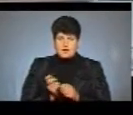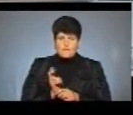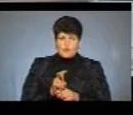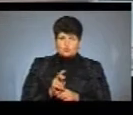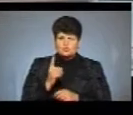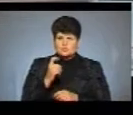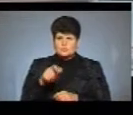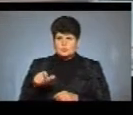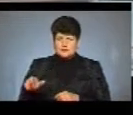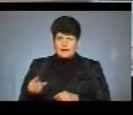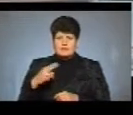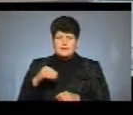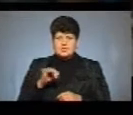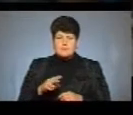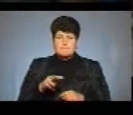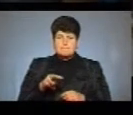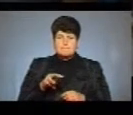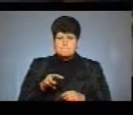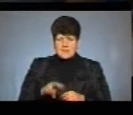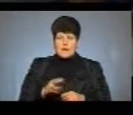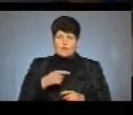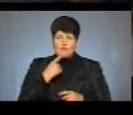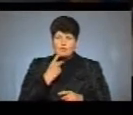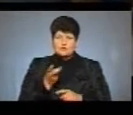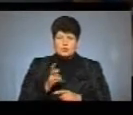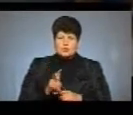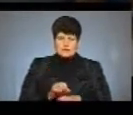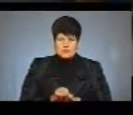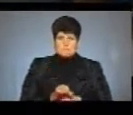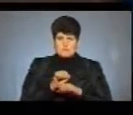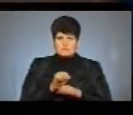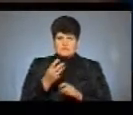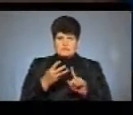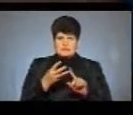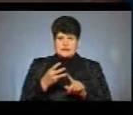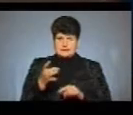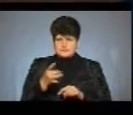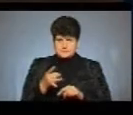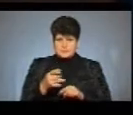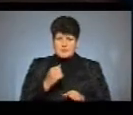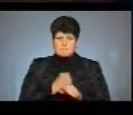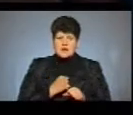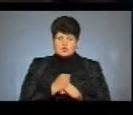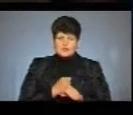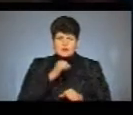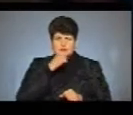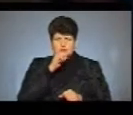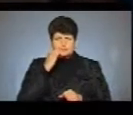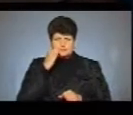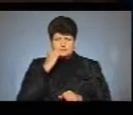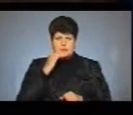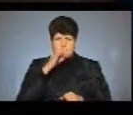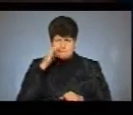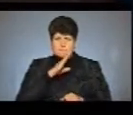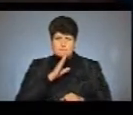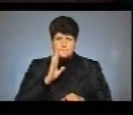людей. Дачниця Марія Нежива каже, що виходить на протест втретє. Працювали діди, батьки,